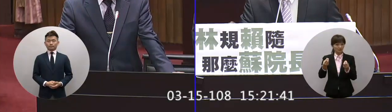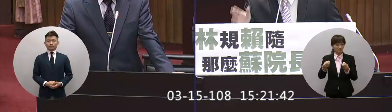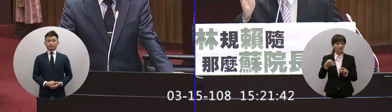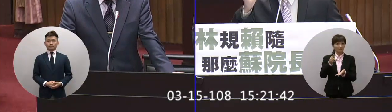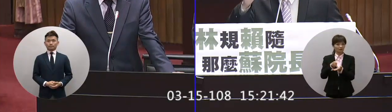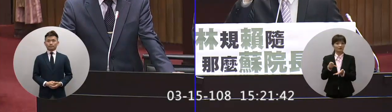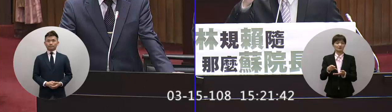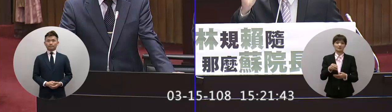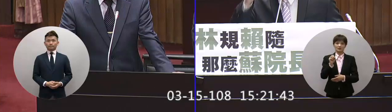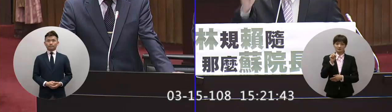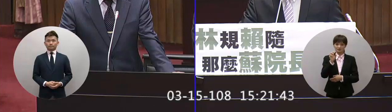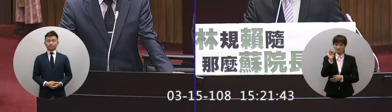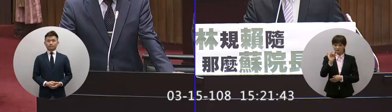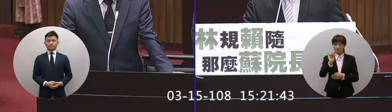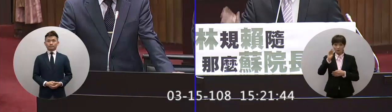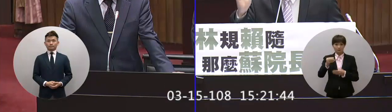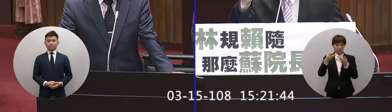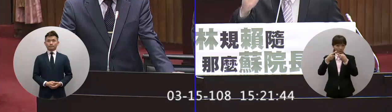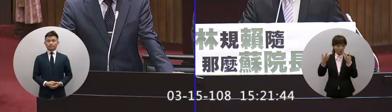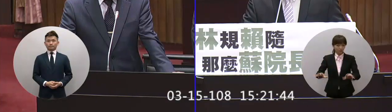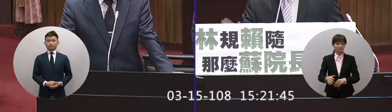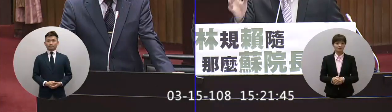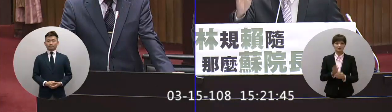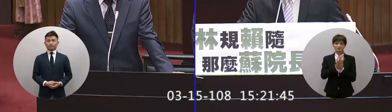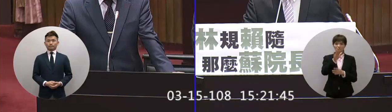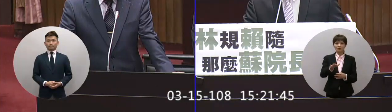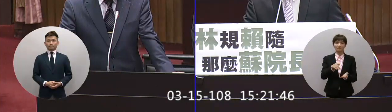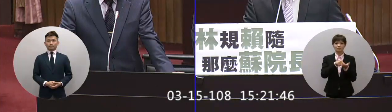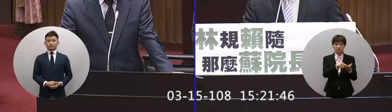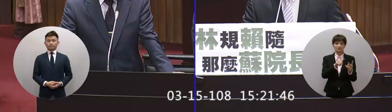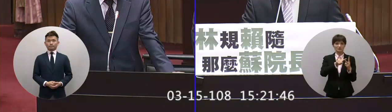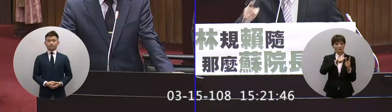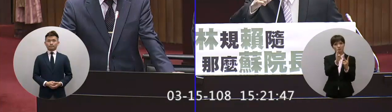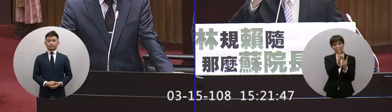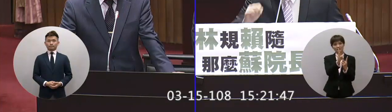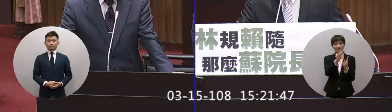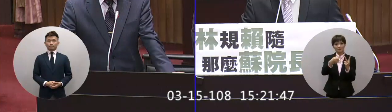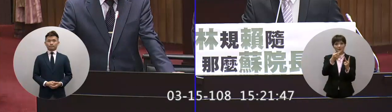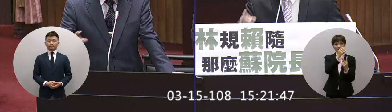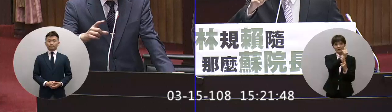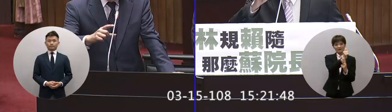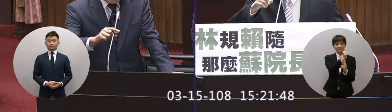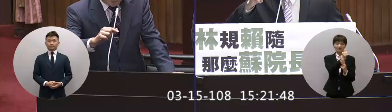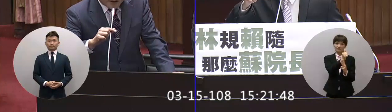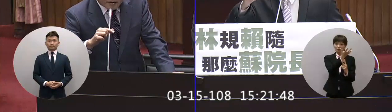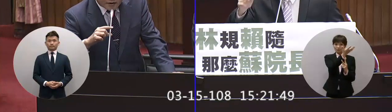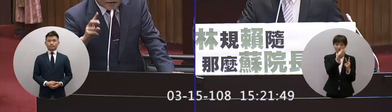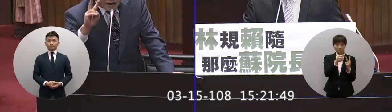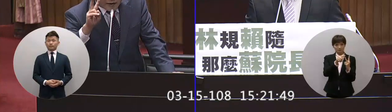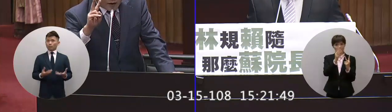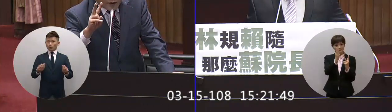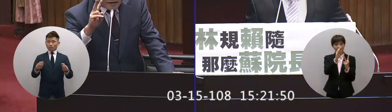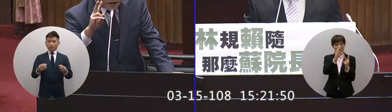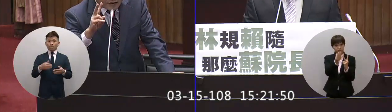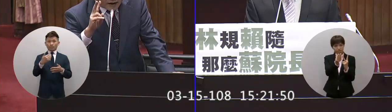100多万人，将来只能选择 B4 的领取方式，少好几千块，比 A4 少。他现在还在缴。 没有，我刚才讲